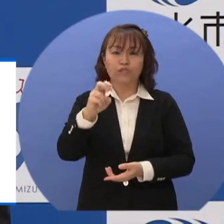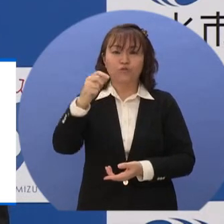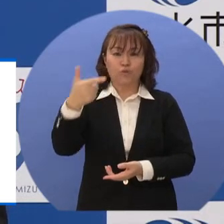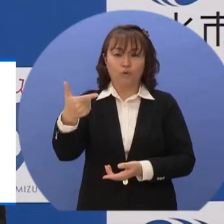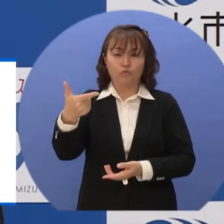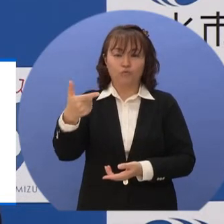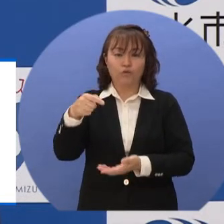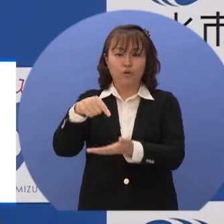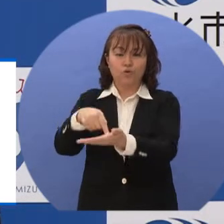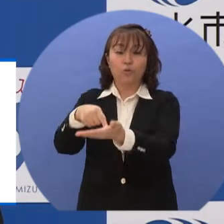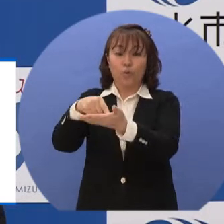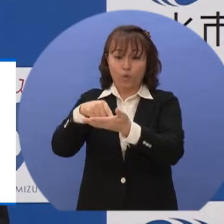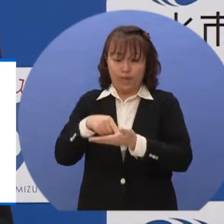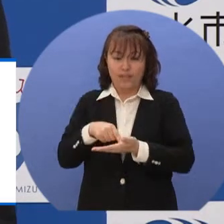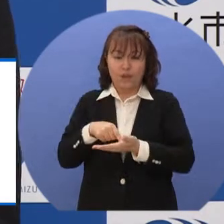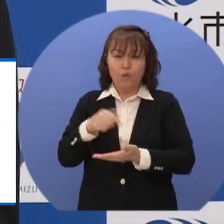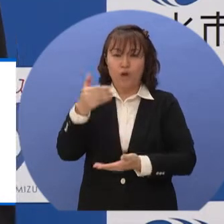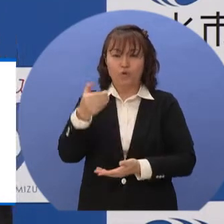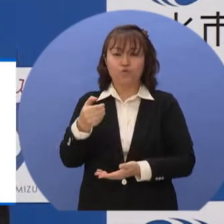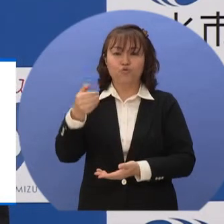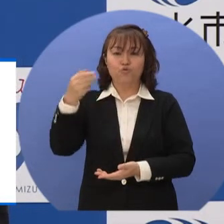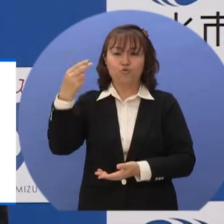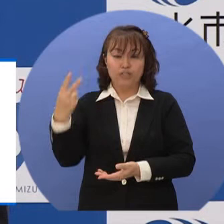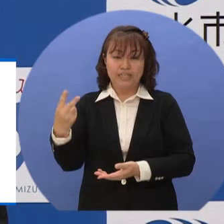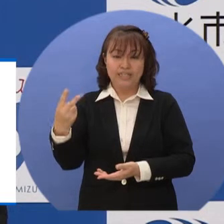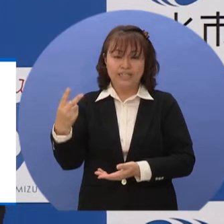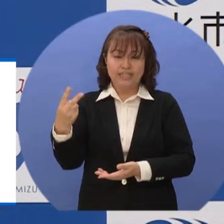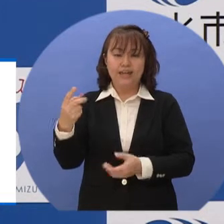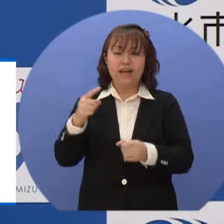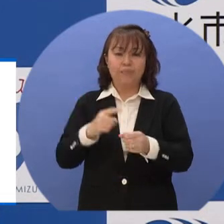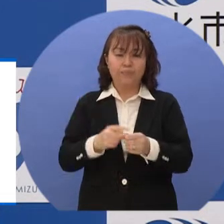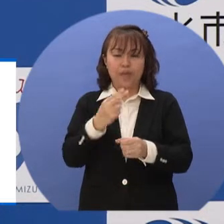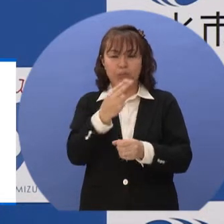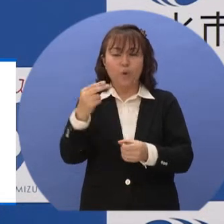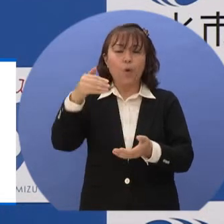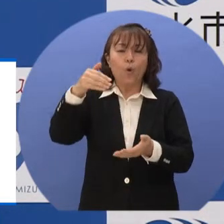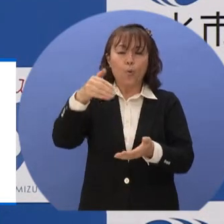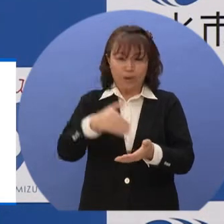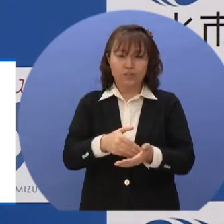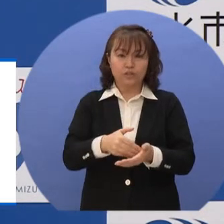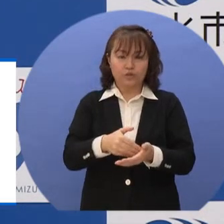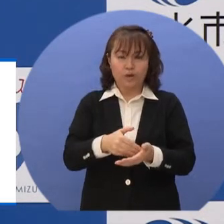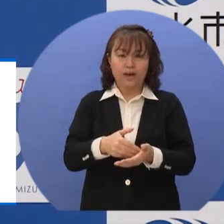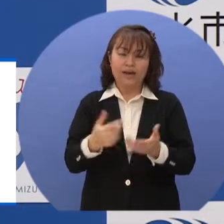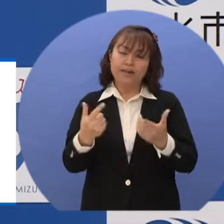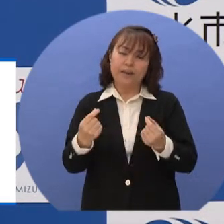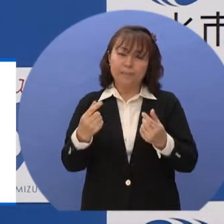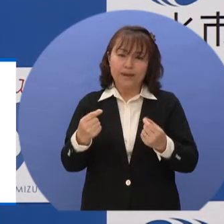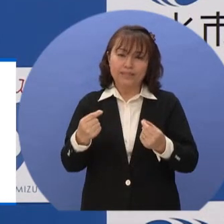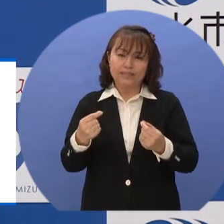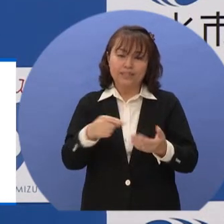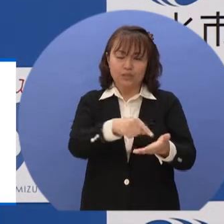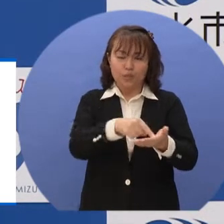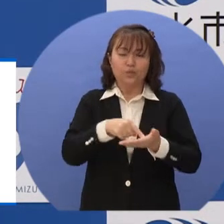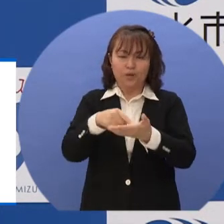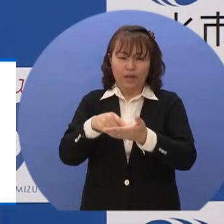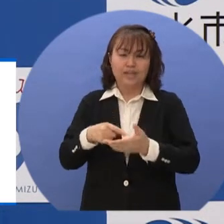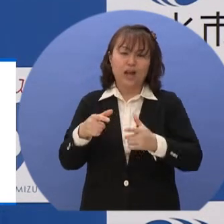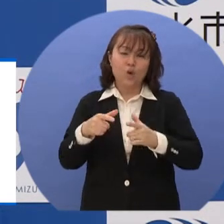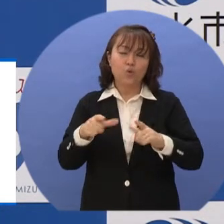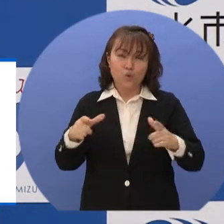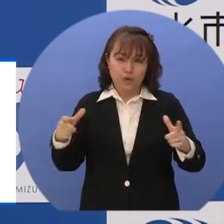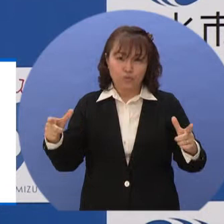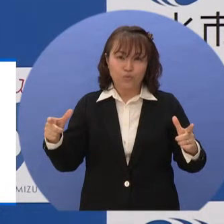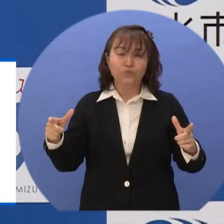は92件ということでやはりこの年末の時期にですねえ奥の方々がそういったあ業務と言います